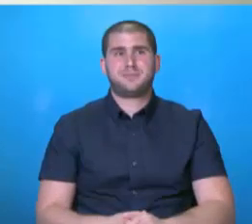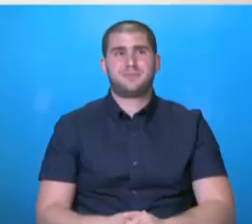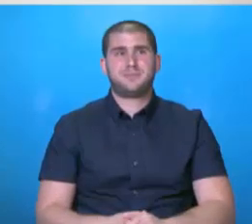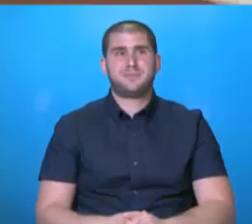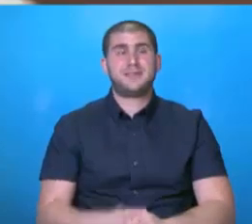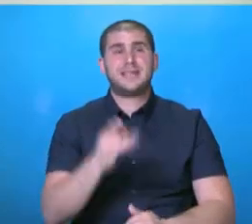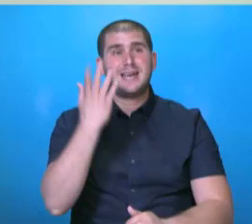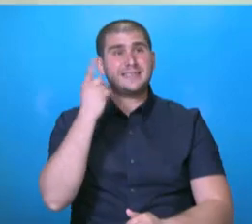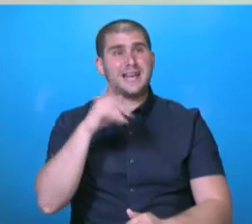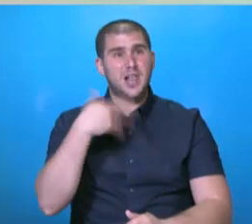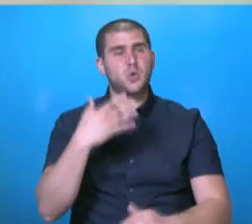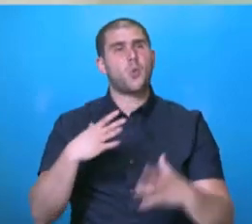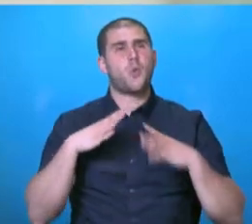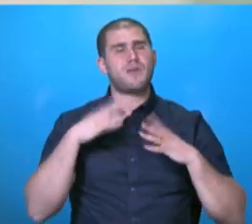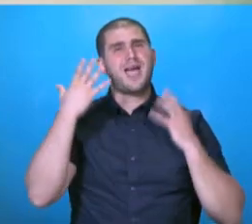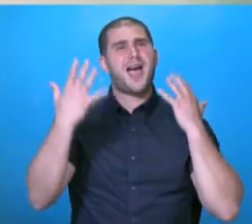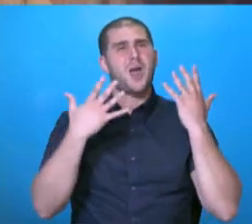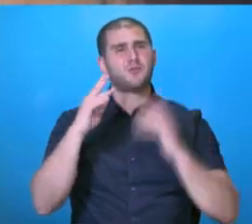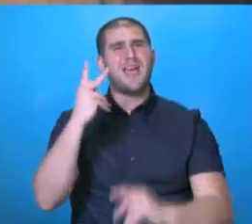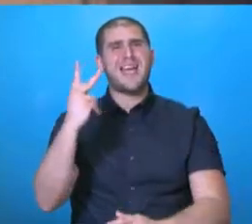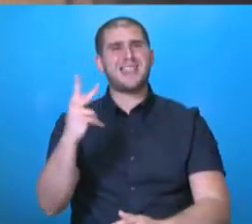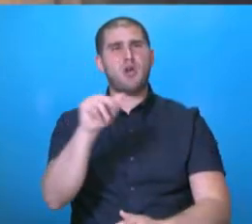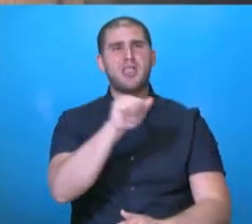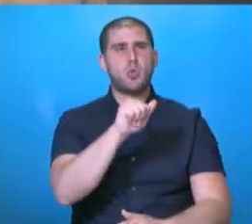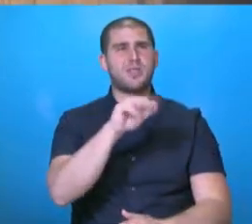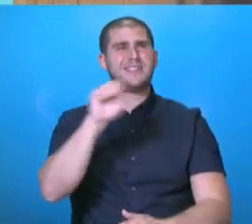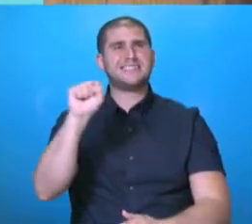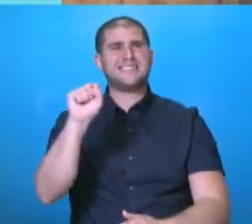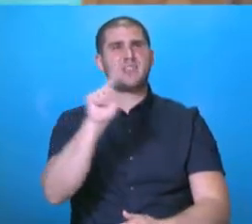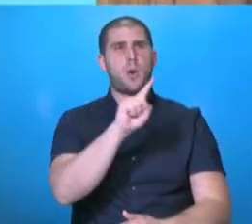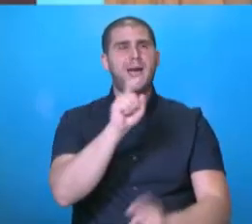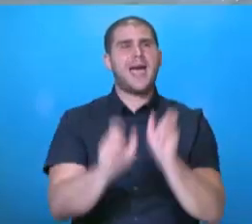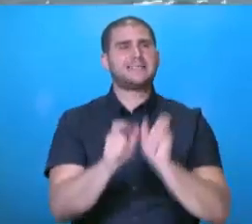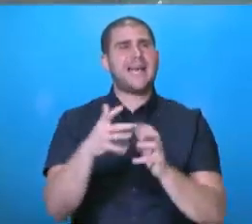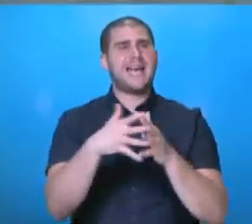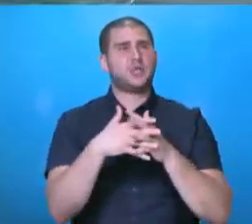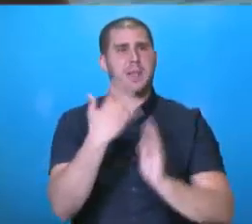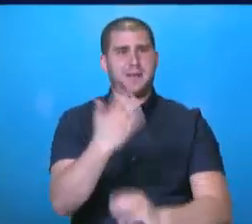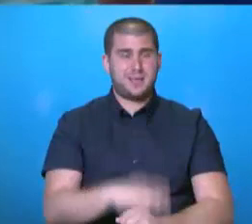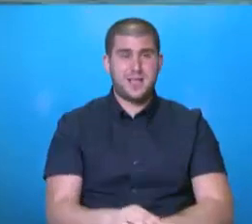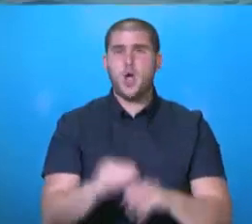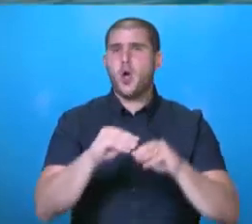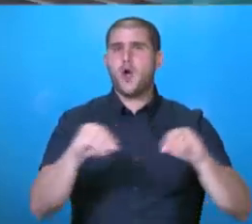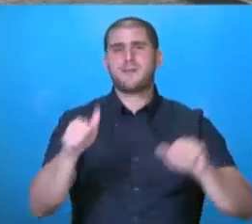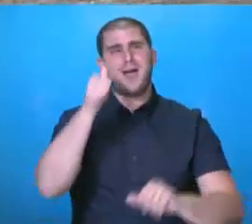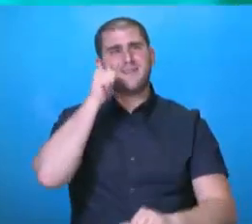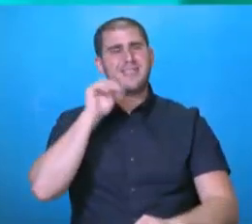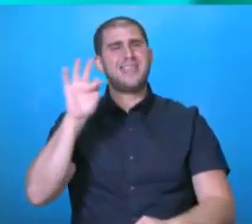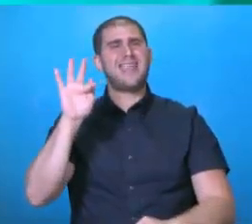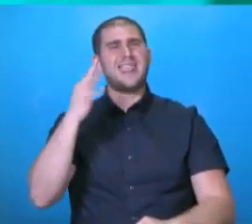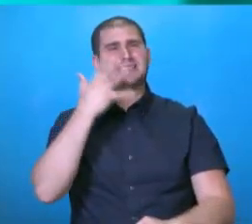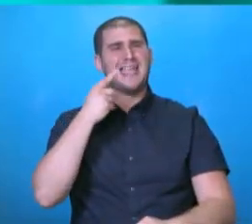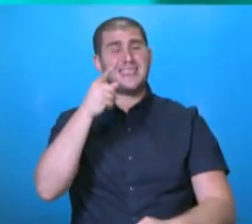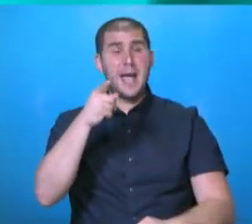זו הייתה אמורה להיות חופשת החלומות של קנישה אנטואן וסטיבן וובר, אזרחי ארצות הברית. החופים הלבנים של טנזניה,